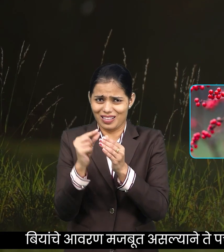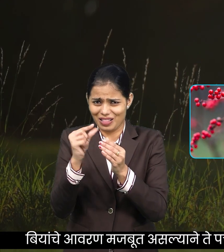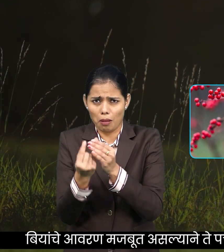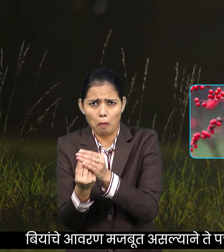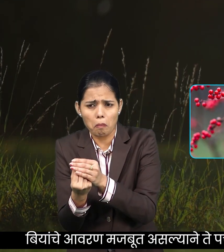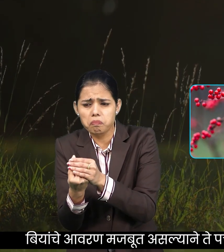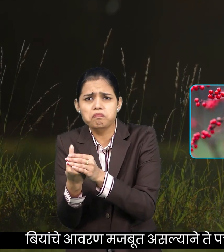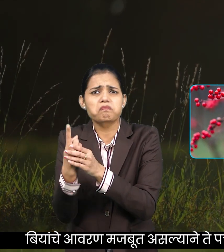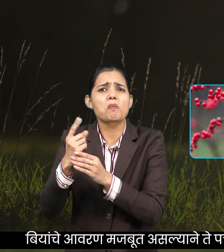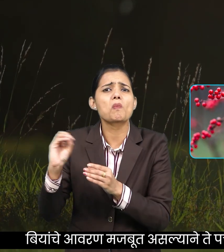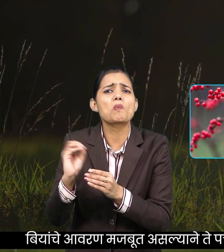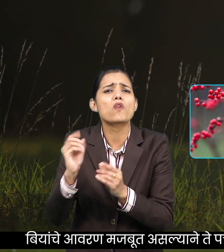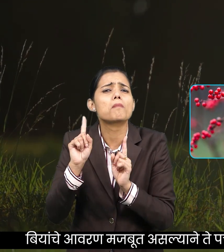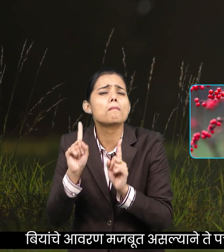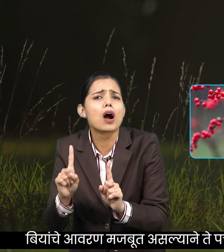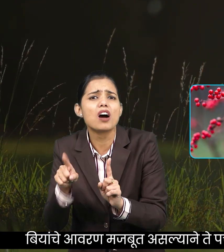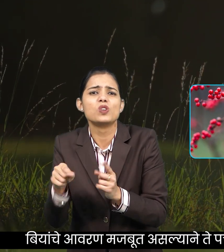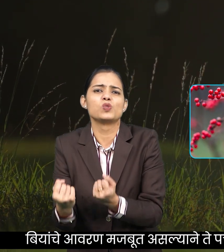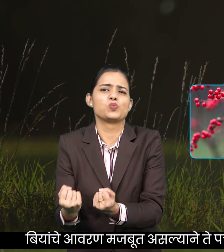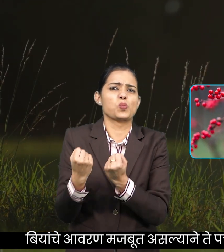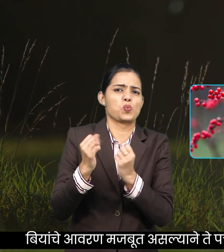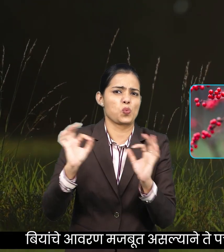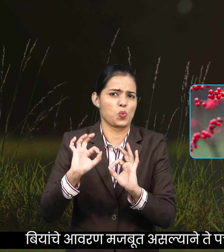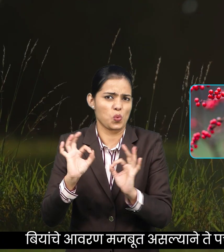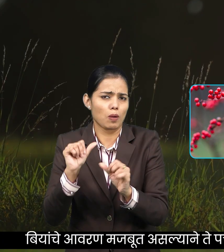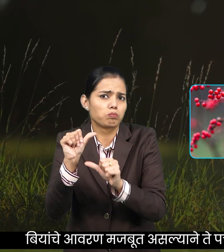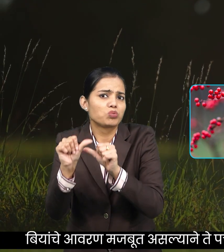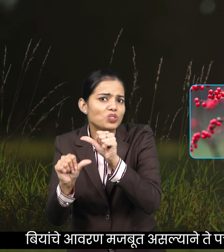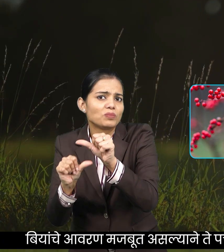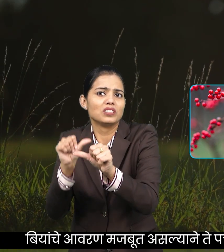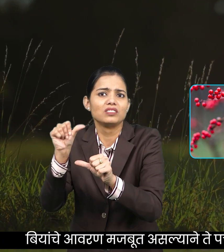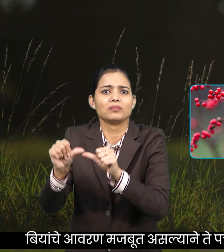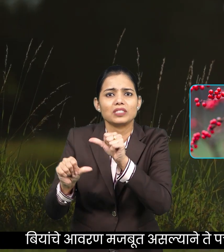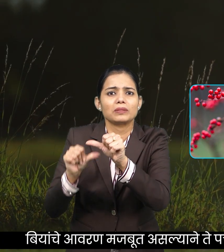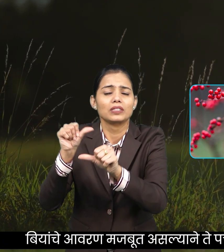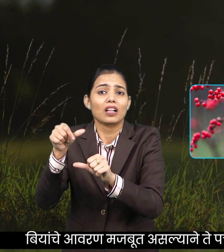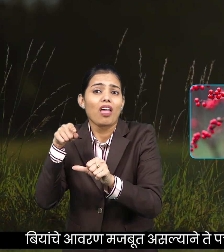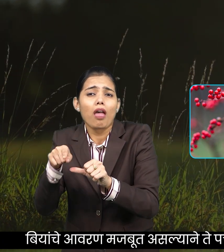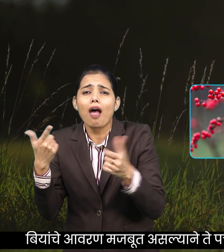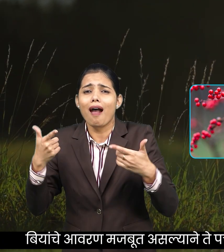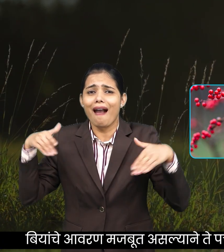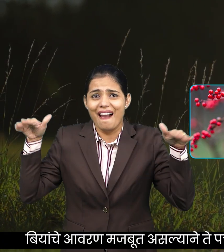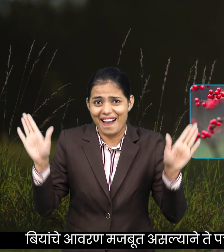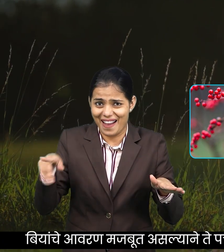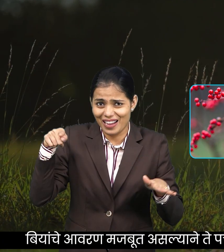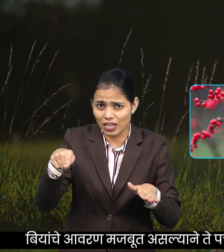बियांचे आवरण मजबूत असल्याने त्या पचत नाहीत